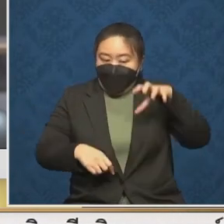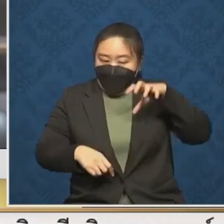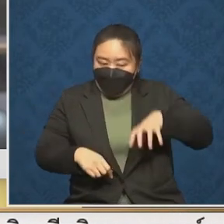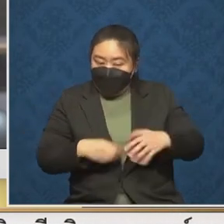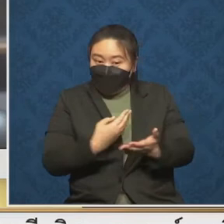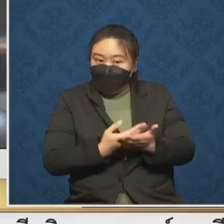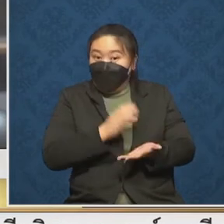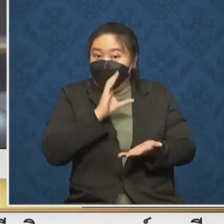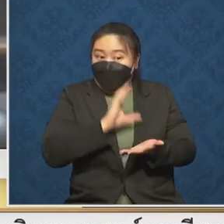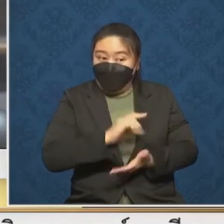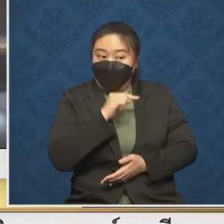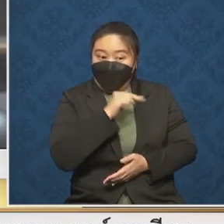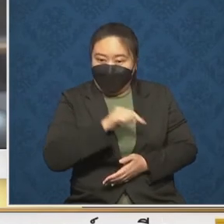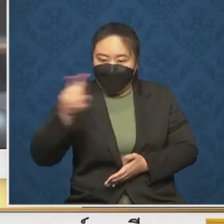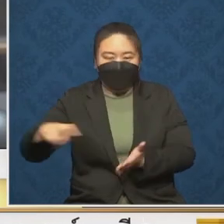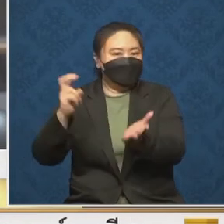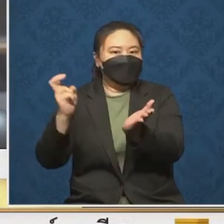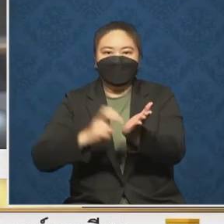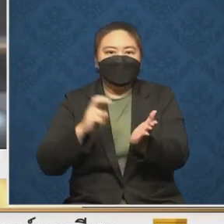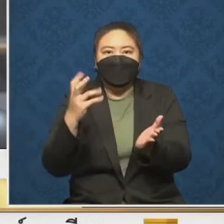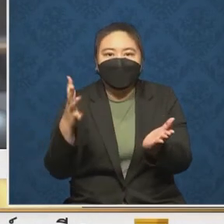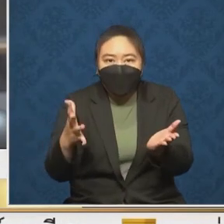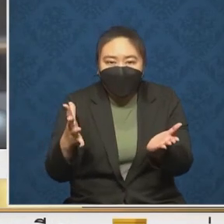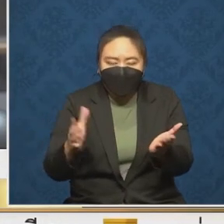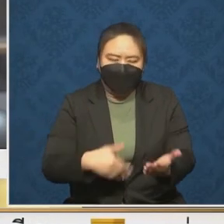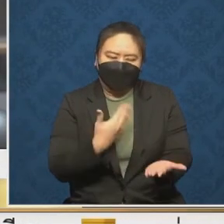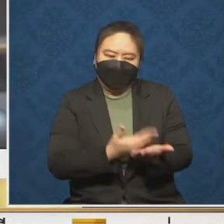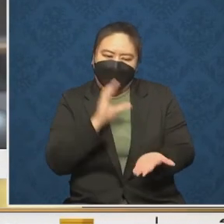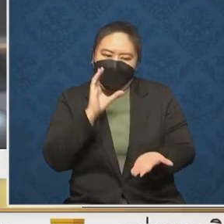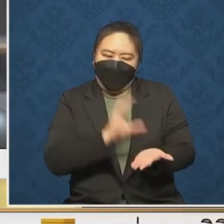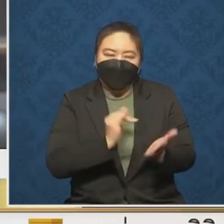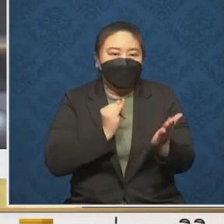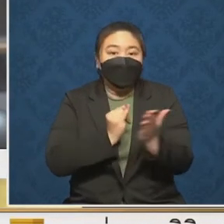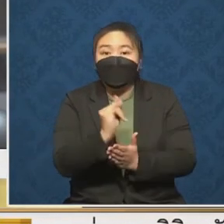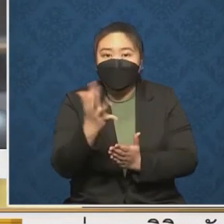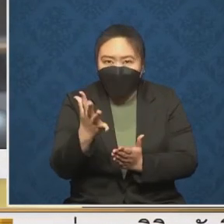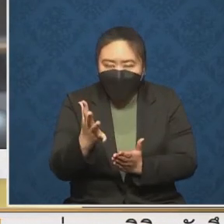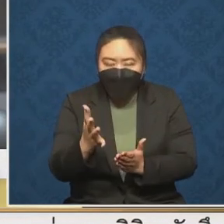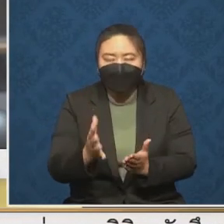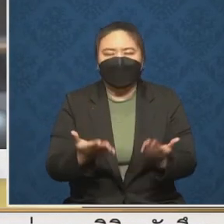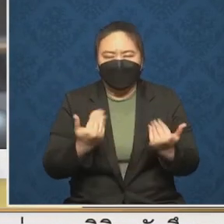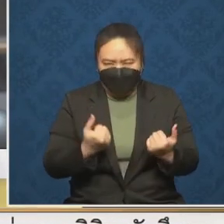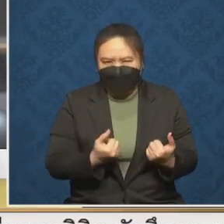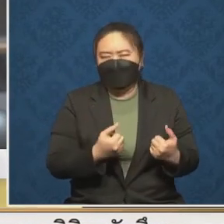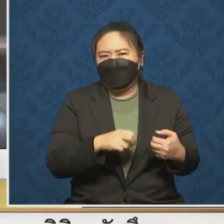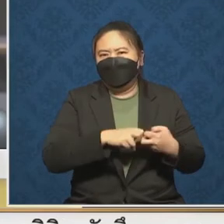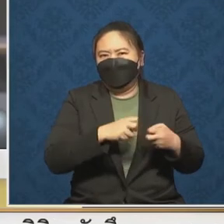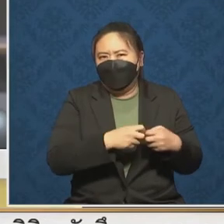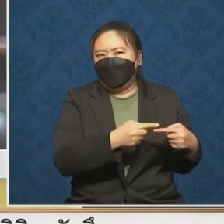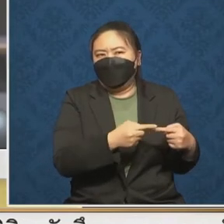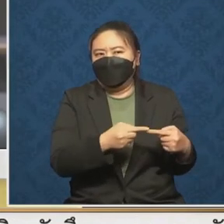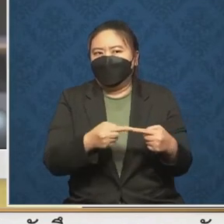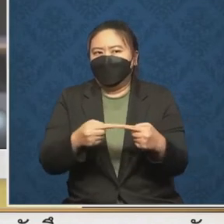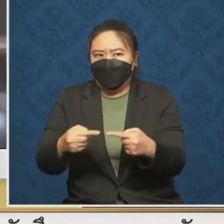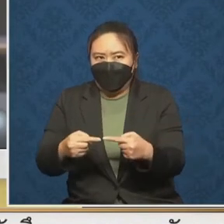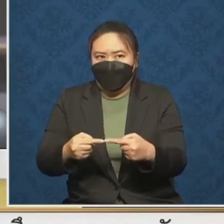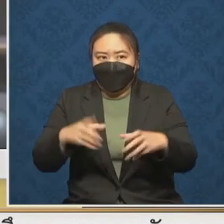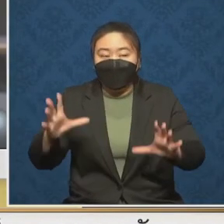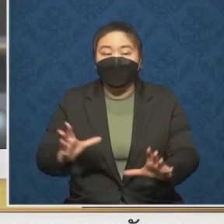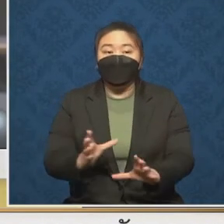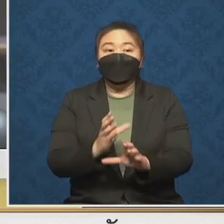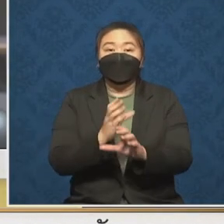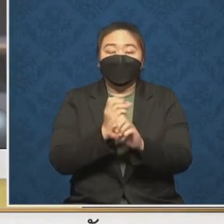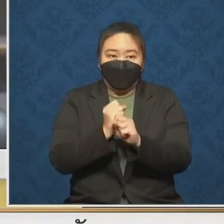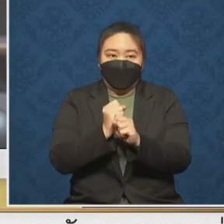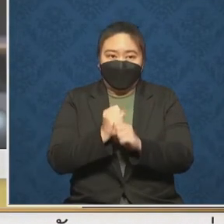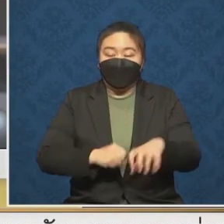แล้วก็งบการเงินไม่ถูกต้องซึ่งจังคาราคาซังอยู่จนทุกวันนี้สรุปแล้วหน่วยงานที่มีหน้า